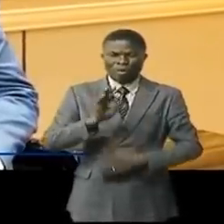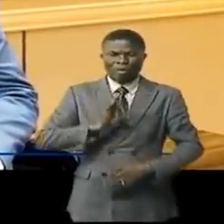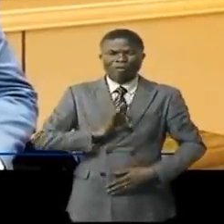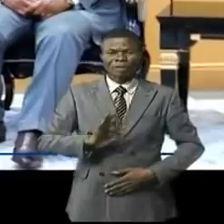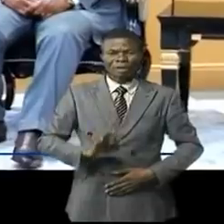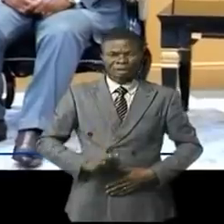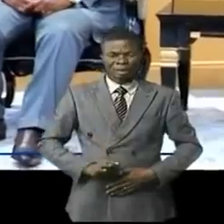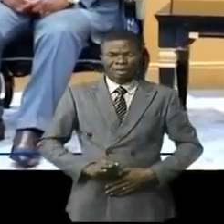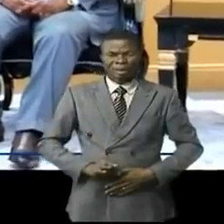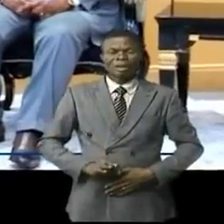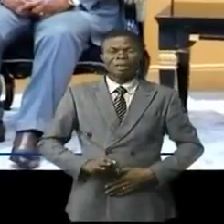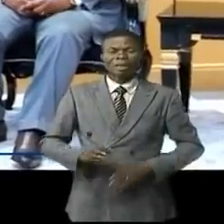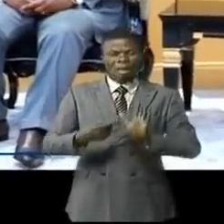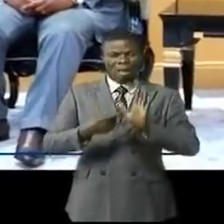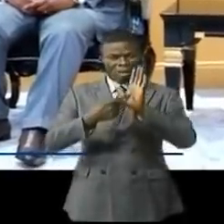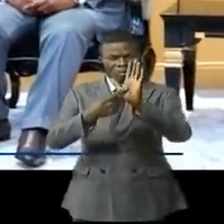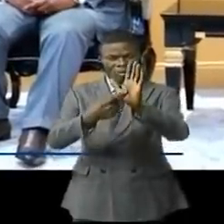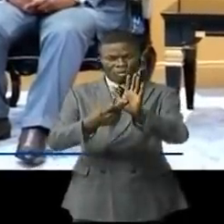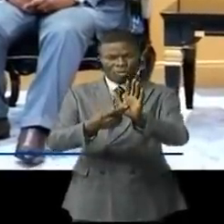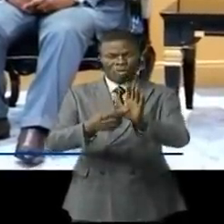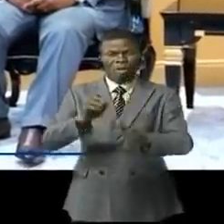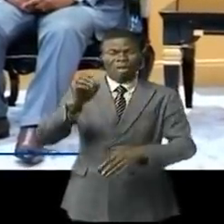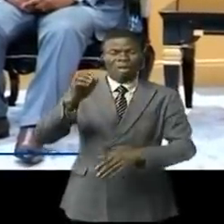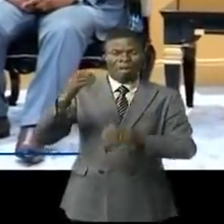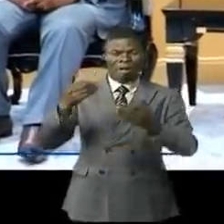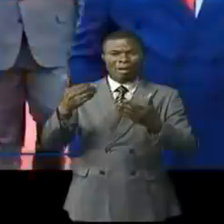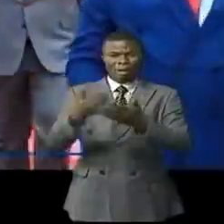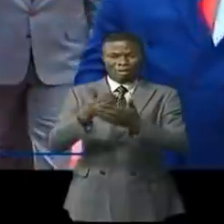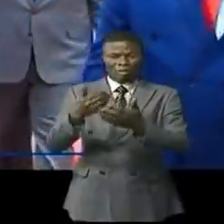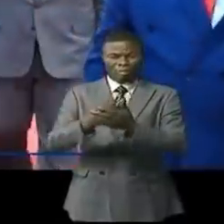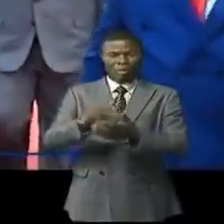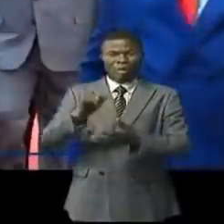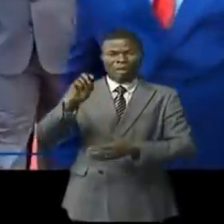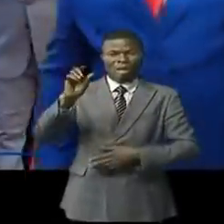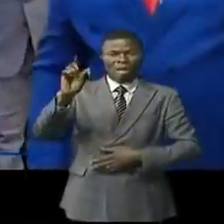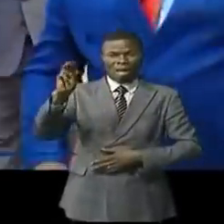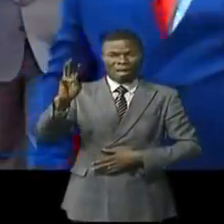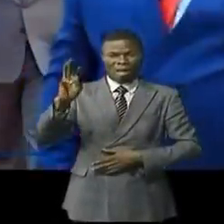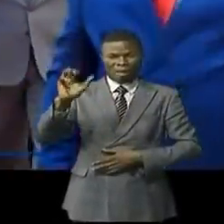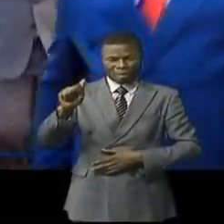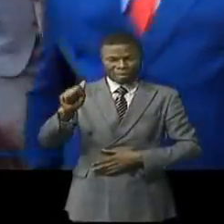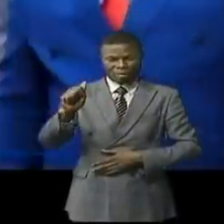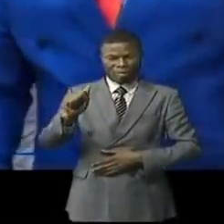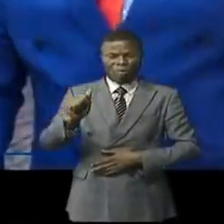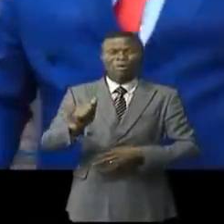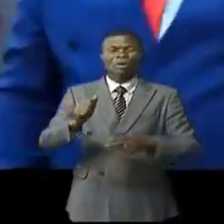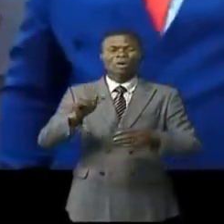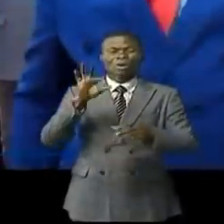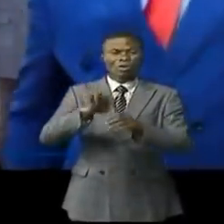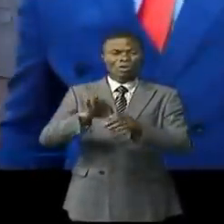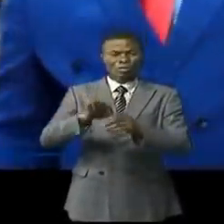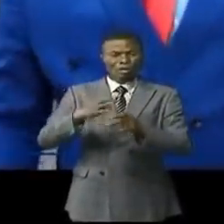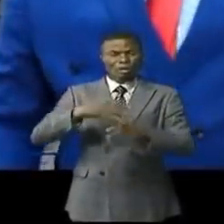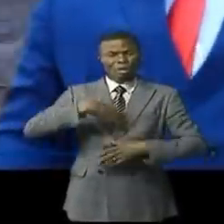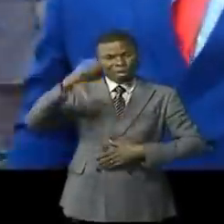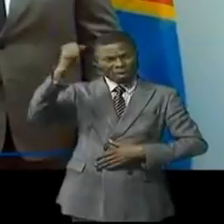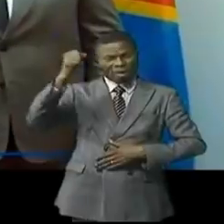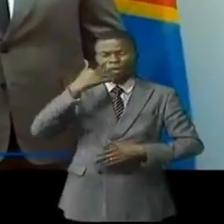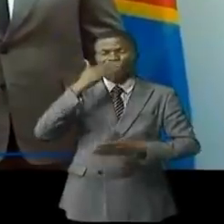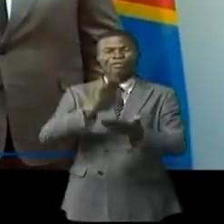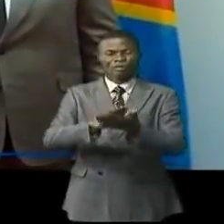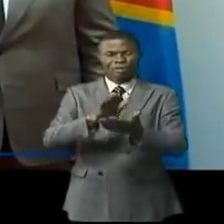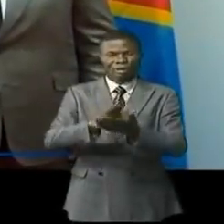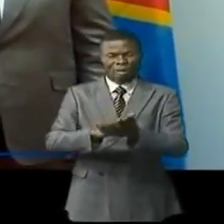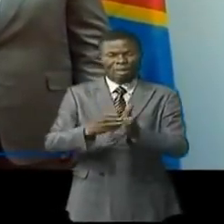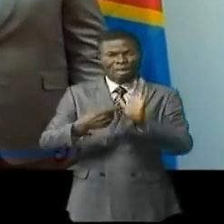Tshisekedi Tshilombo a présenté à Adama Barrow ses vives félicitations pour sa récente réélection qui inscrit un peu plus la